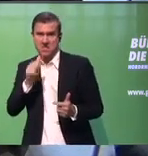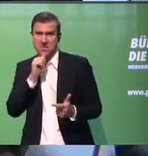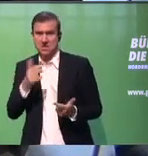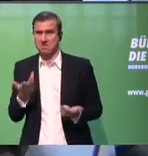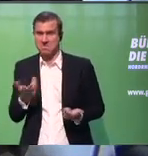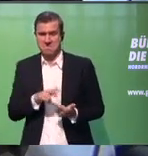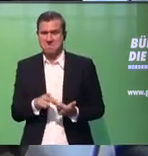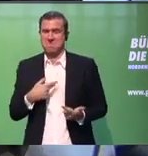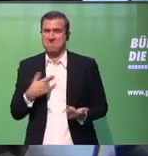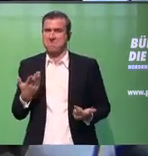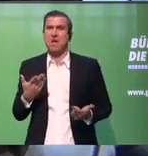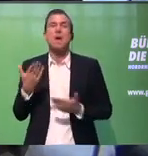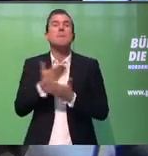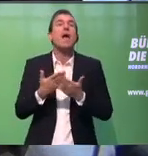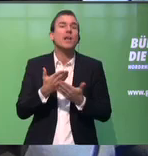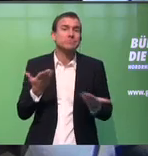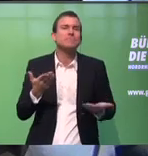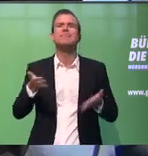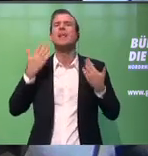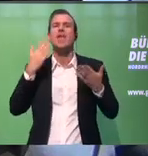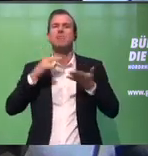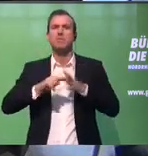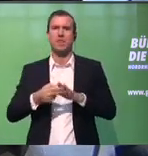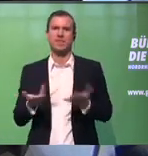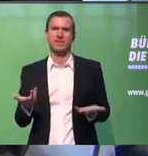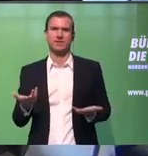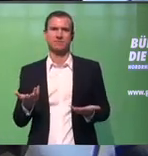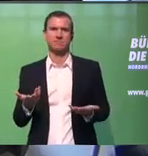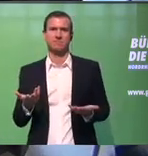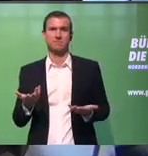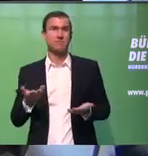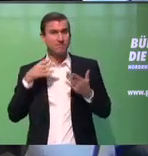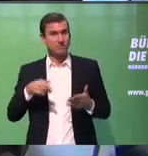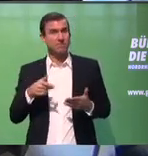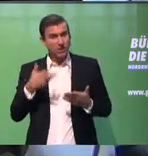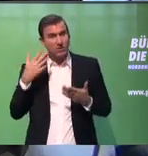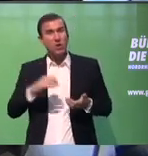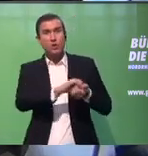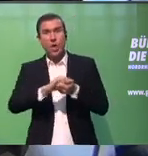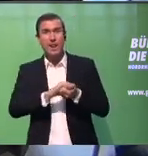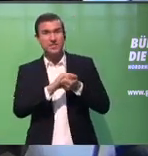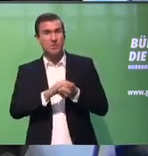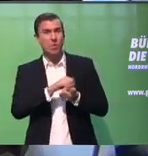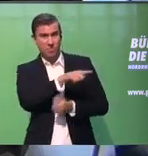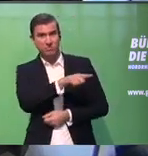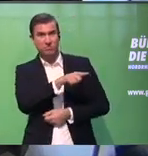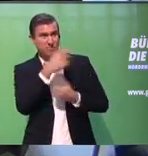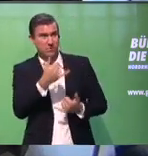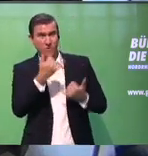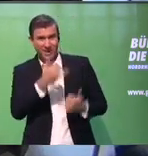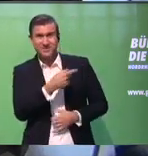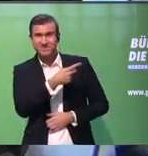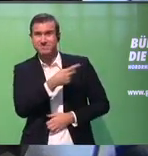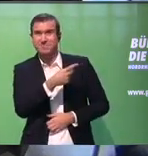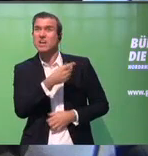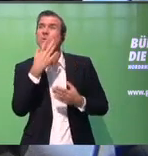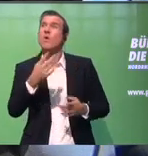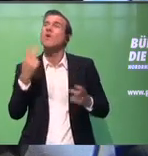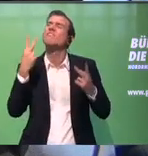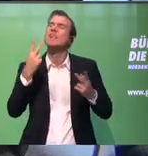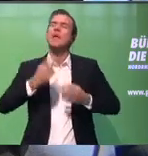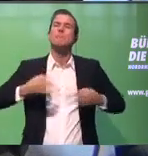durchgesetzt werden. Beispiel Klimapolitik. Nein, es wird in dieser Großen Koalition kein dringend benötigtes